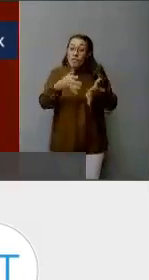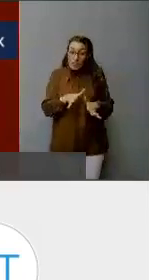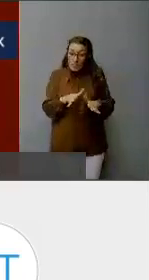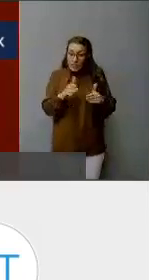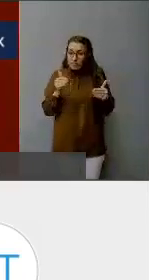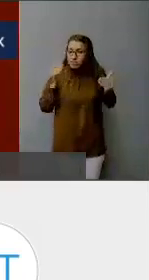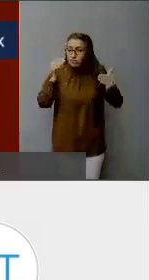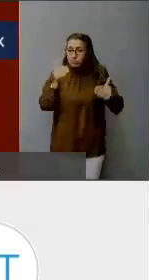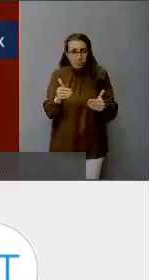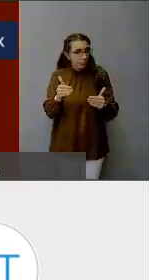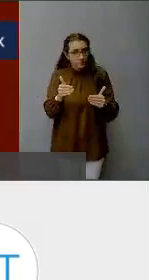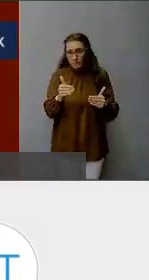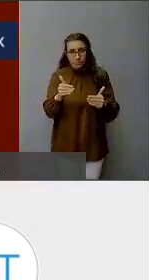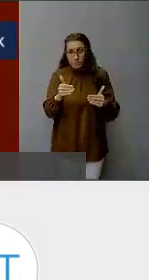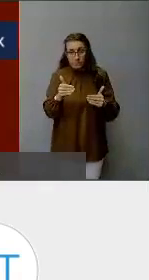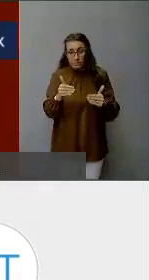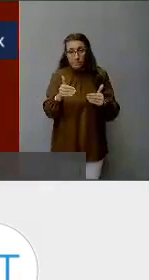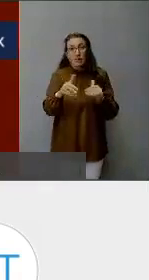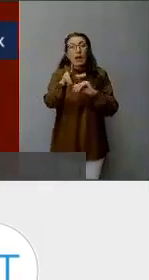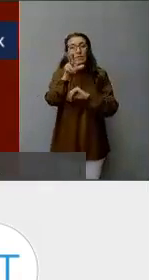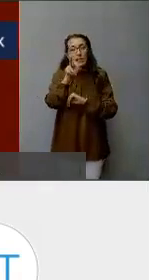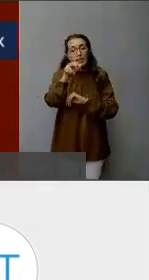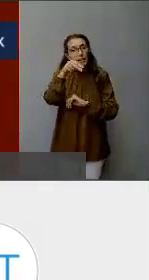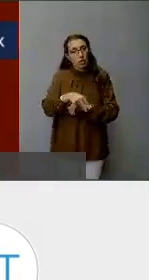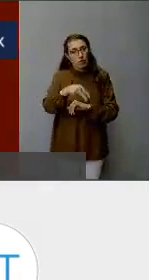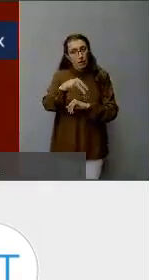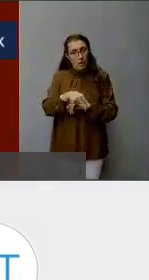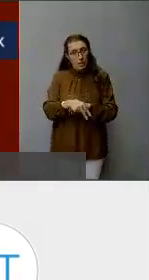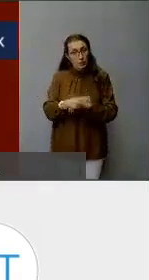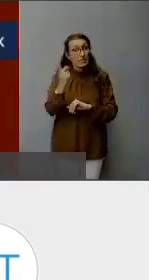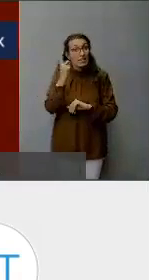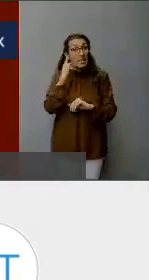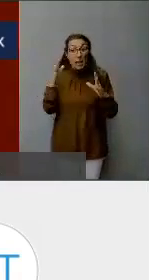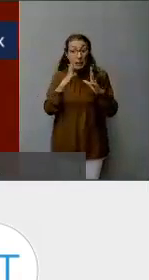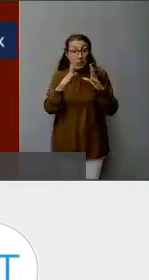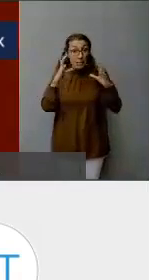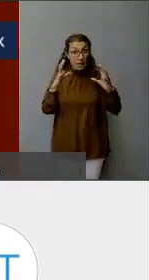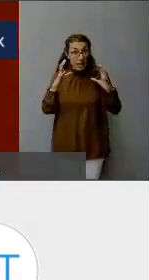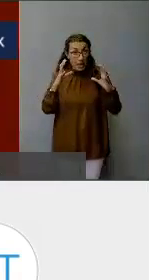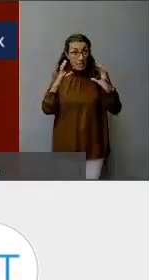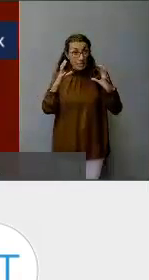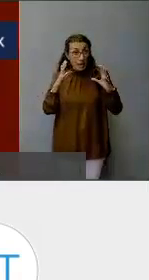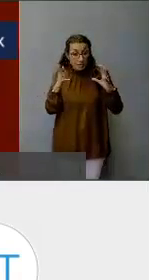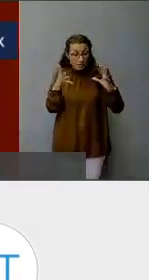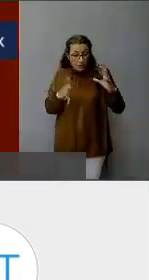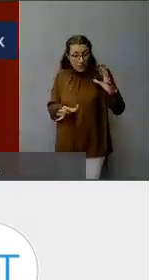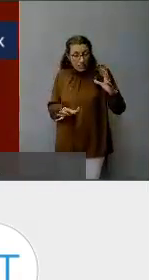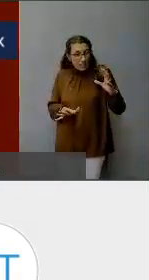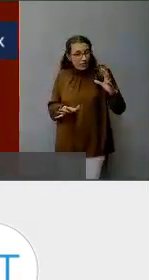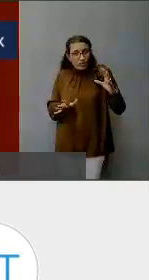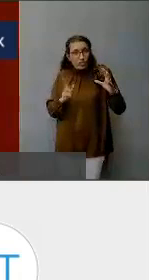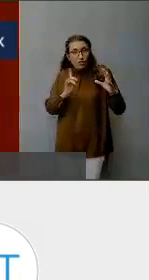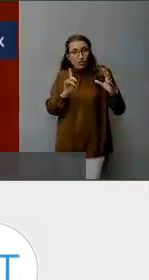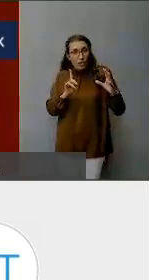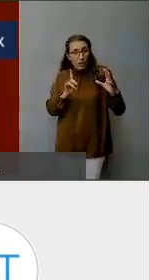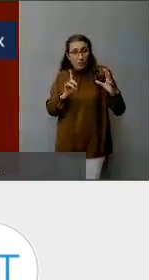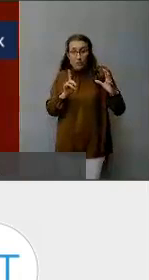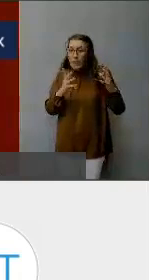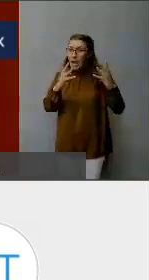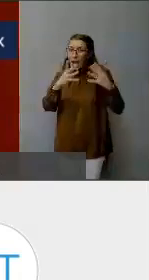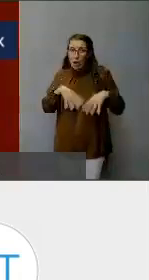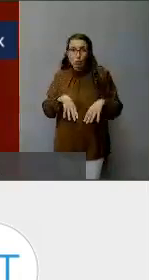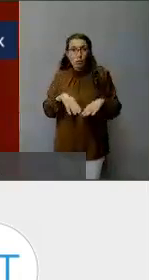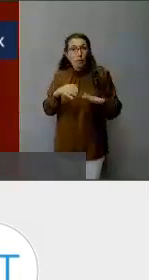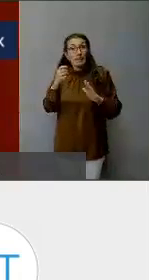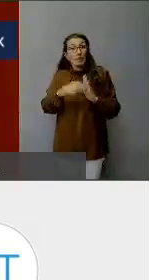dell'amministrazione è quello del 30 di novembre quindi se l'impresa non riuscirà a traguardare entro questo termine andrà automaticamente in penale